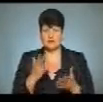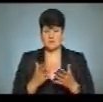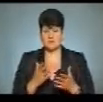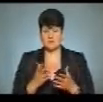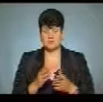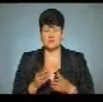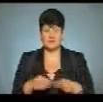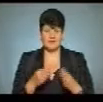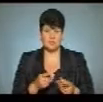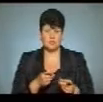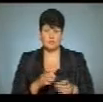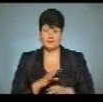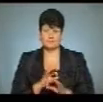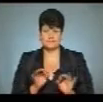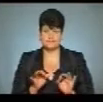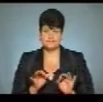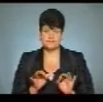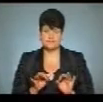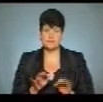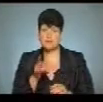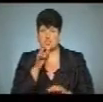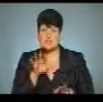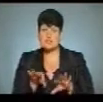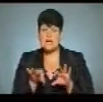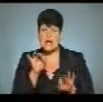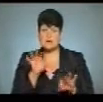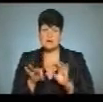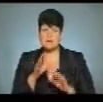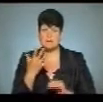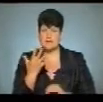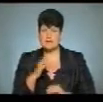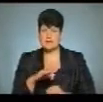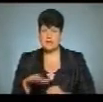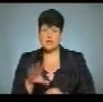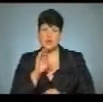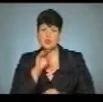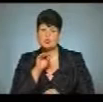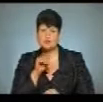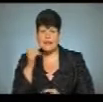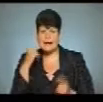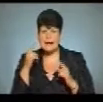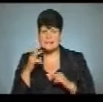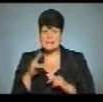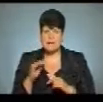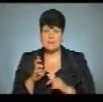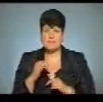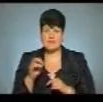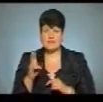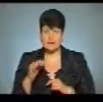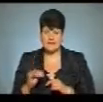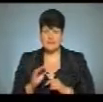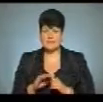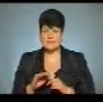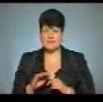прекрасно. Під час кастингу в Тернополі відібрали 5 дітей, які озвучуватимуть казки проекту «Байки.UA. Діти для